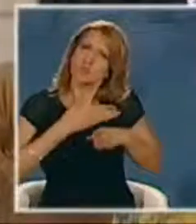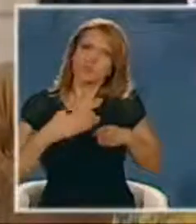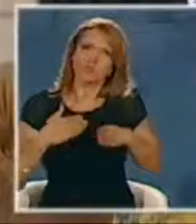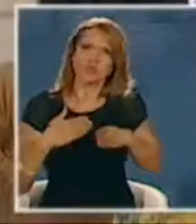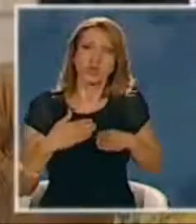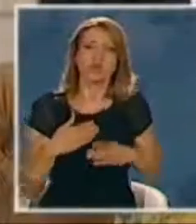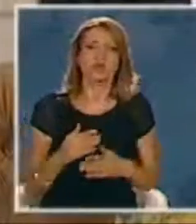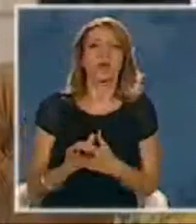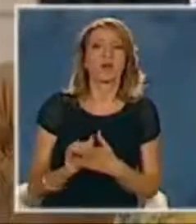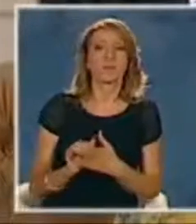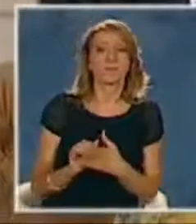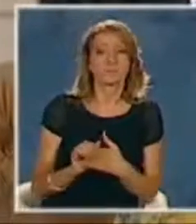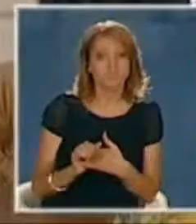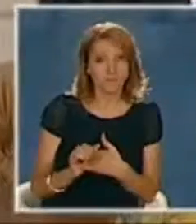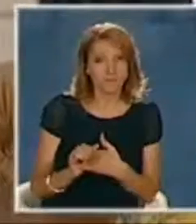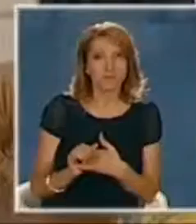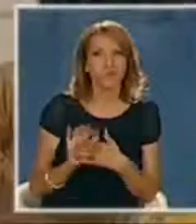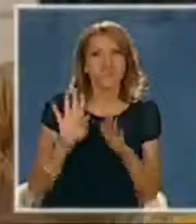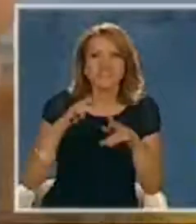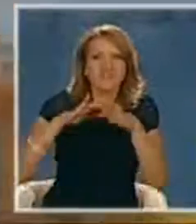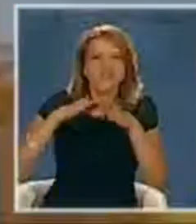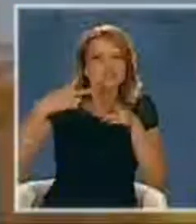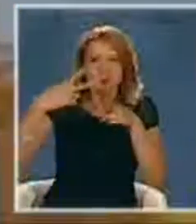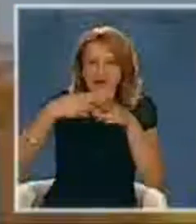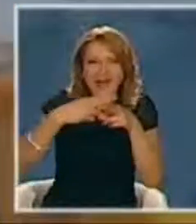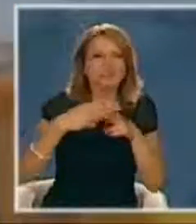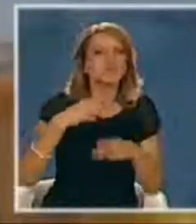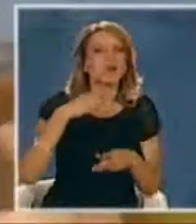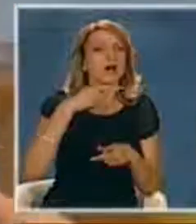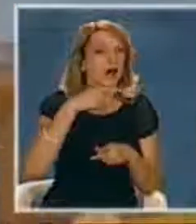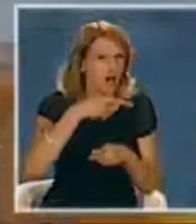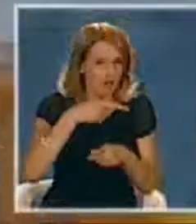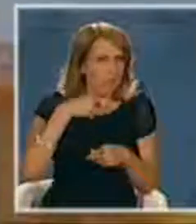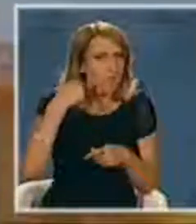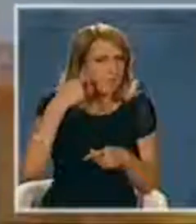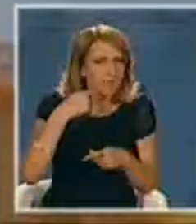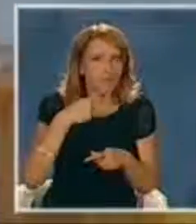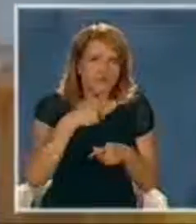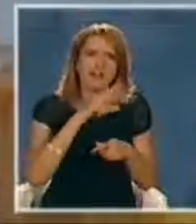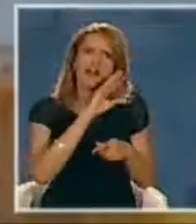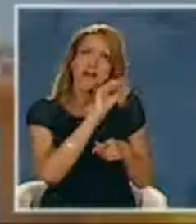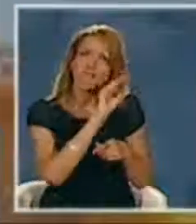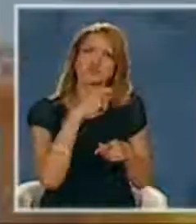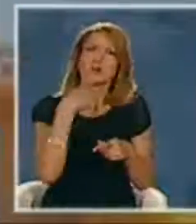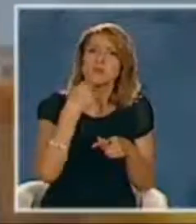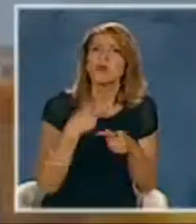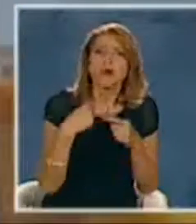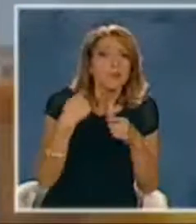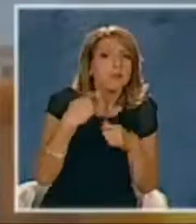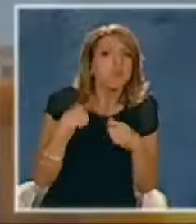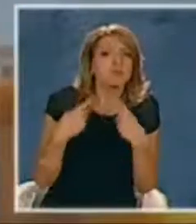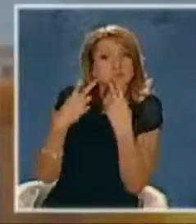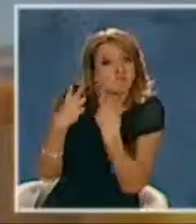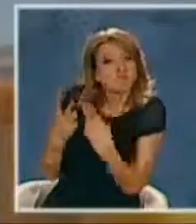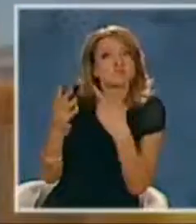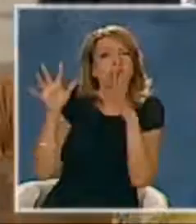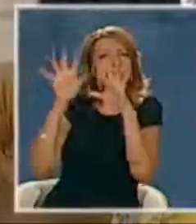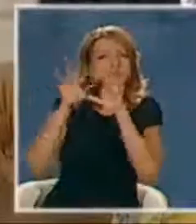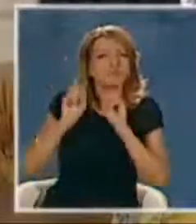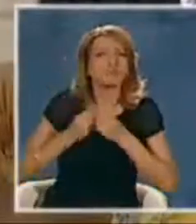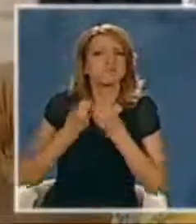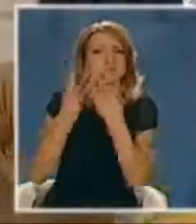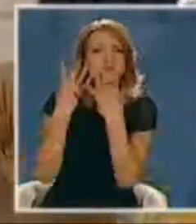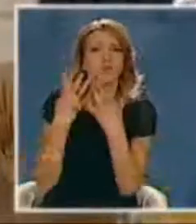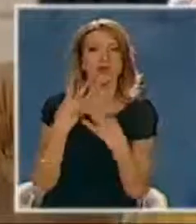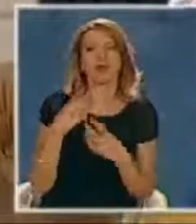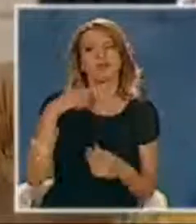Какво исках да кажа? Да, извинявай, че те прекъсна. Да. Споделя си на майка си, че чуваш, виждаш някакви невидими неща. Да, и тя няма да